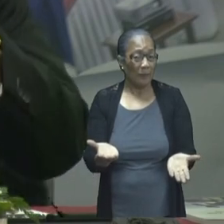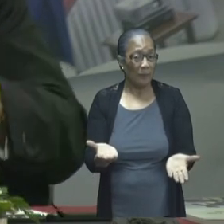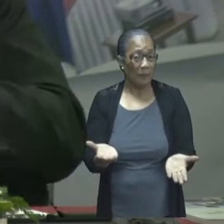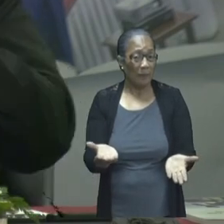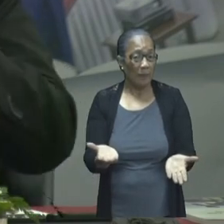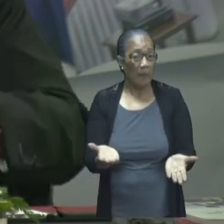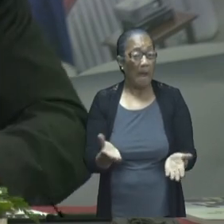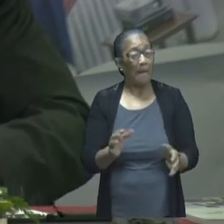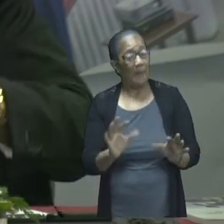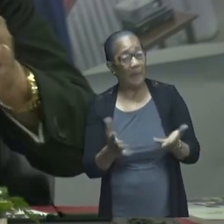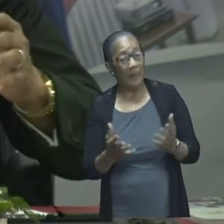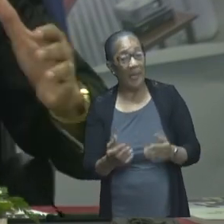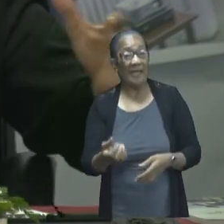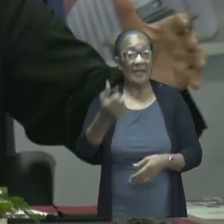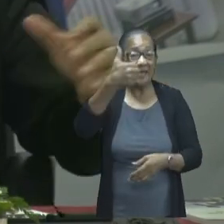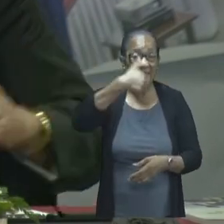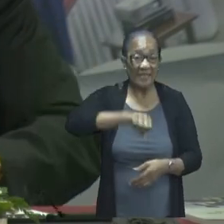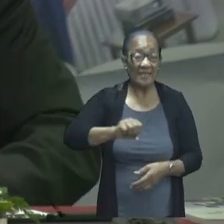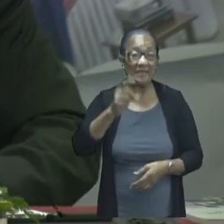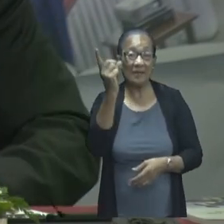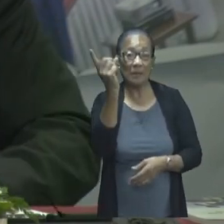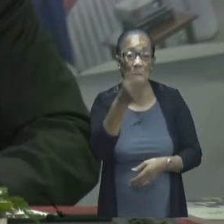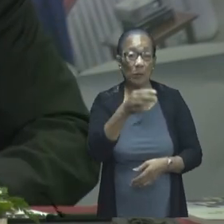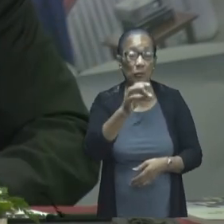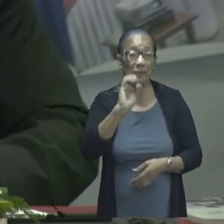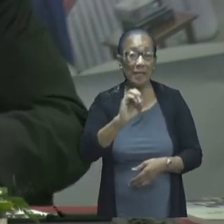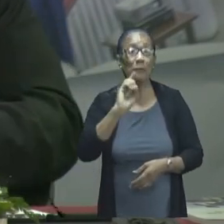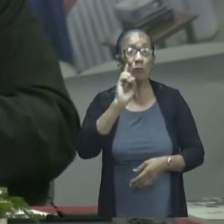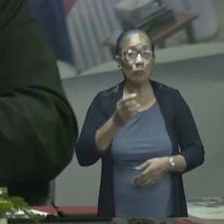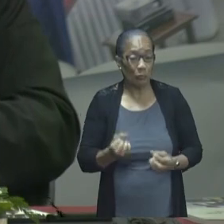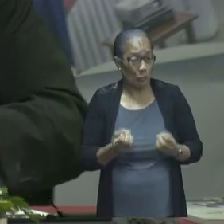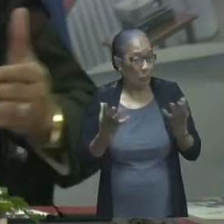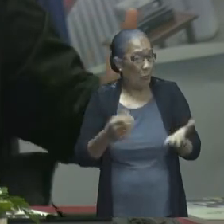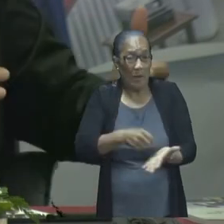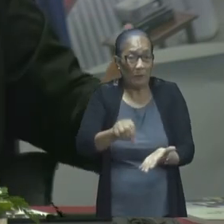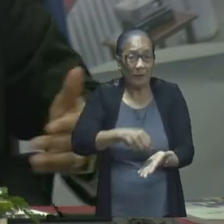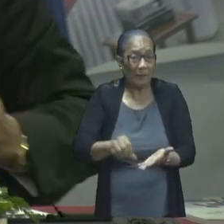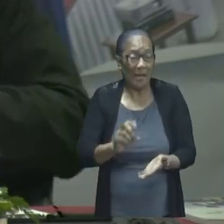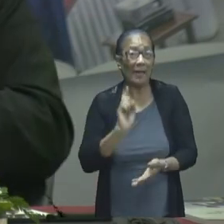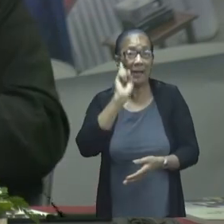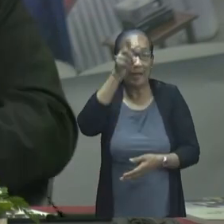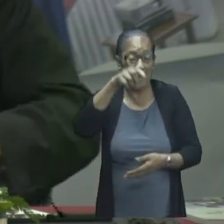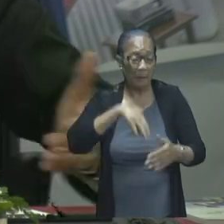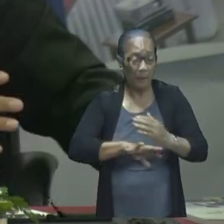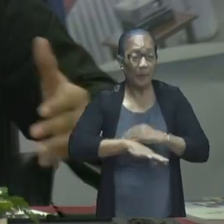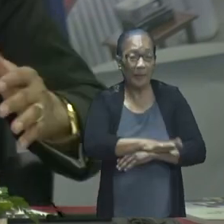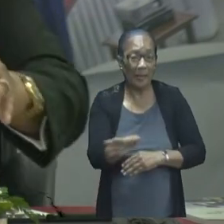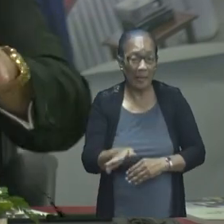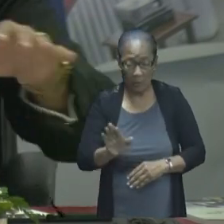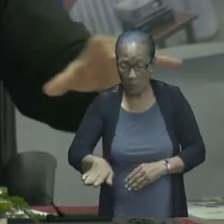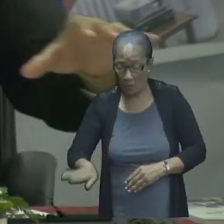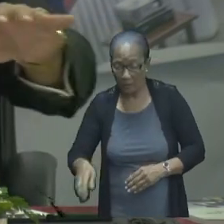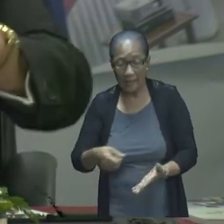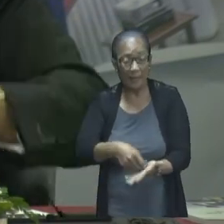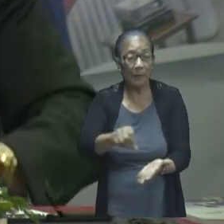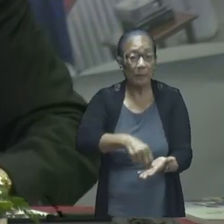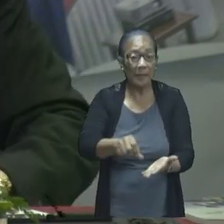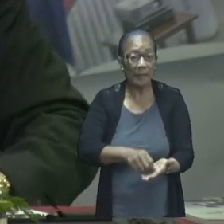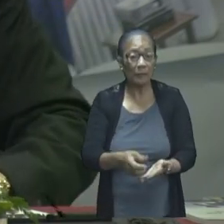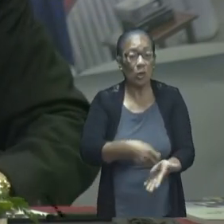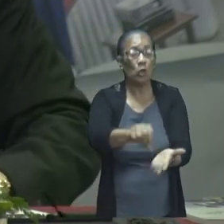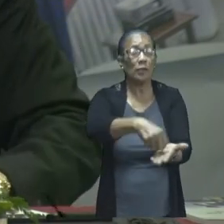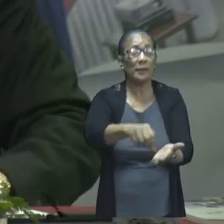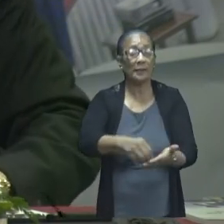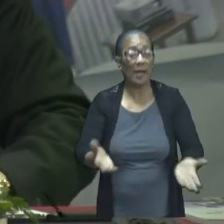bijna 60% is operationele kosten dan x bedrag te brengen is 60 procent al iemand post om te brengen de arthur